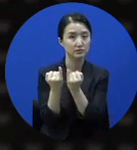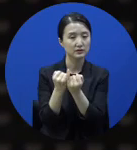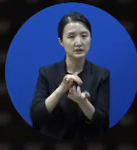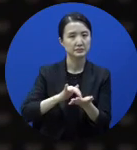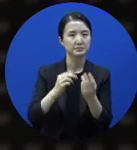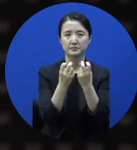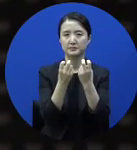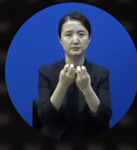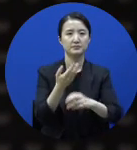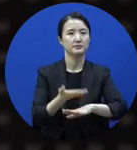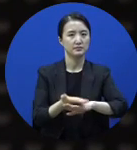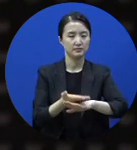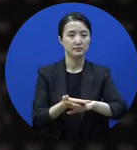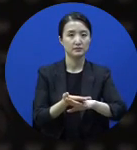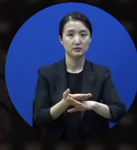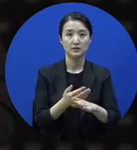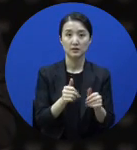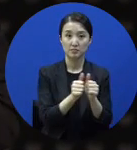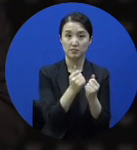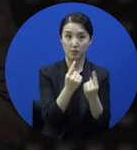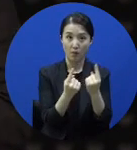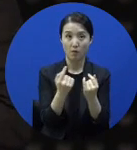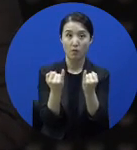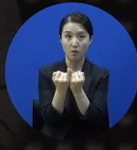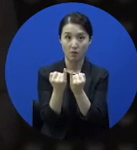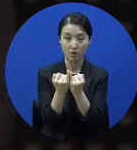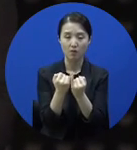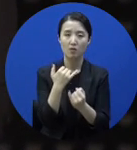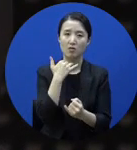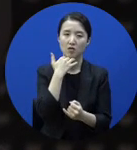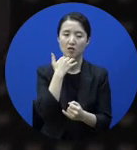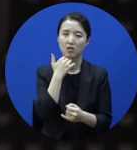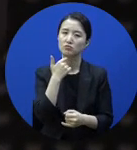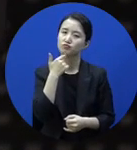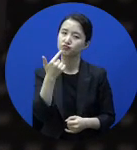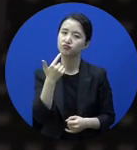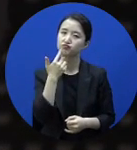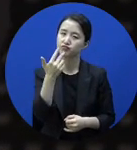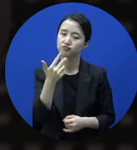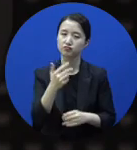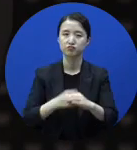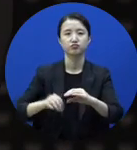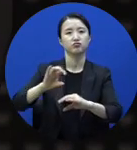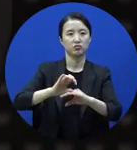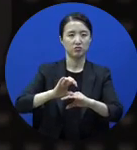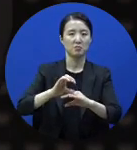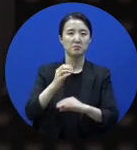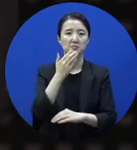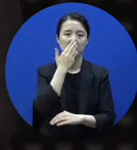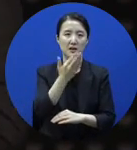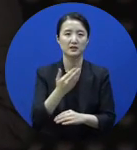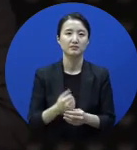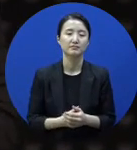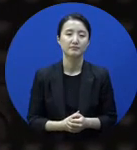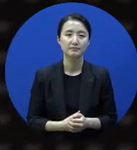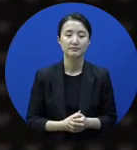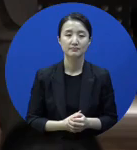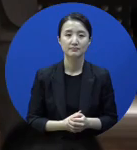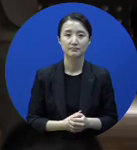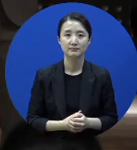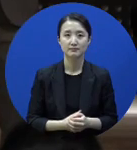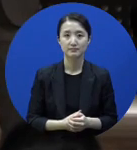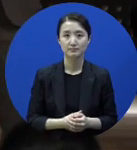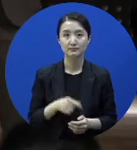7세 정도를 더 업하면 본인의 어떤 평균 앞으로 살아갈 수명이 되지 않을까 싶어요. 이만큼